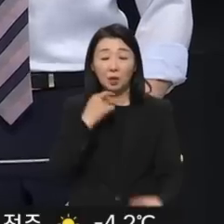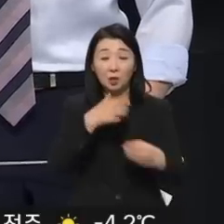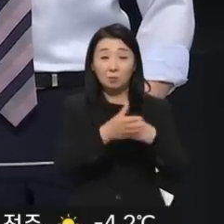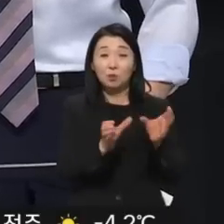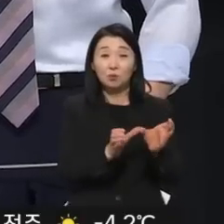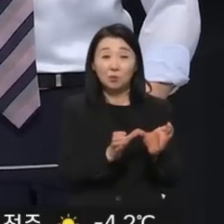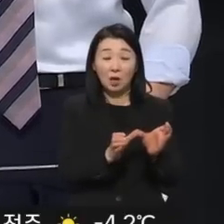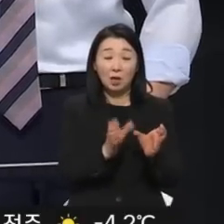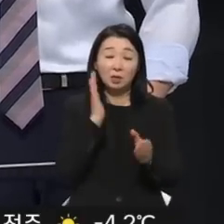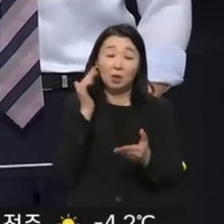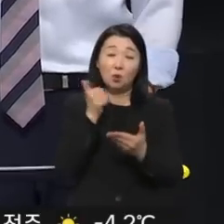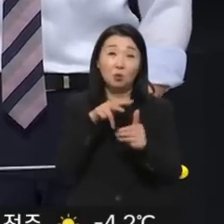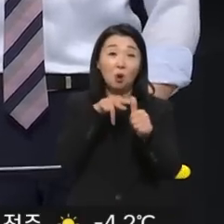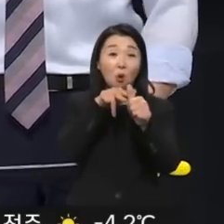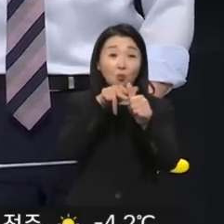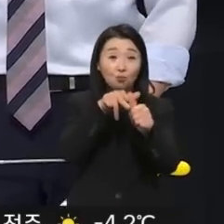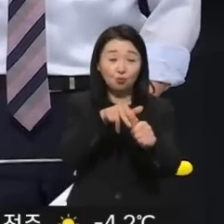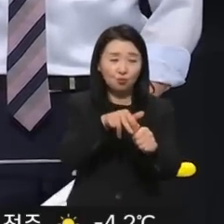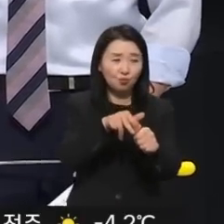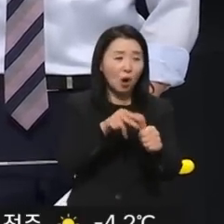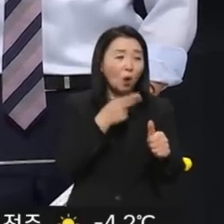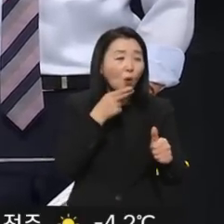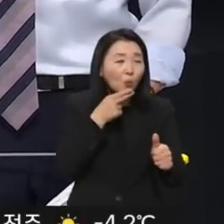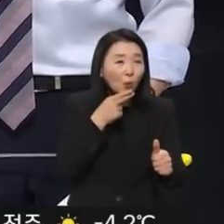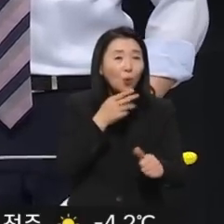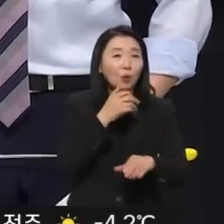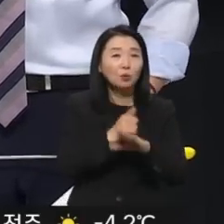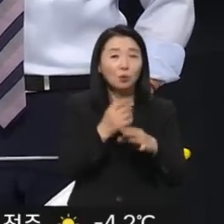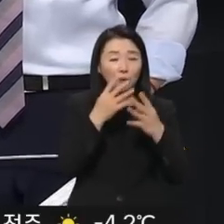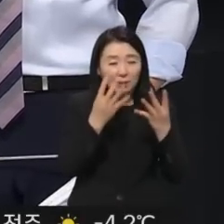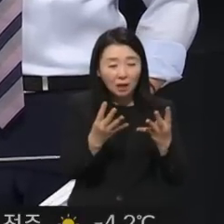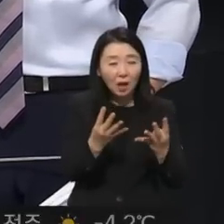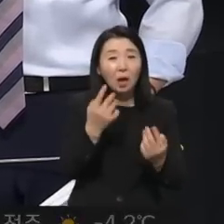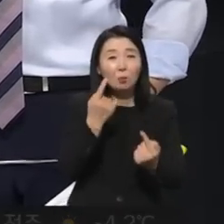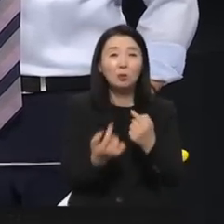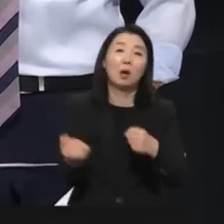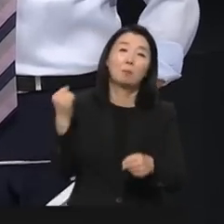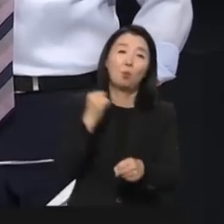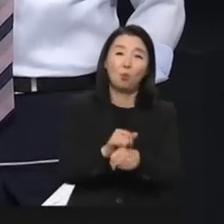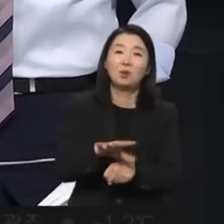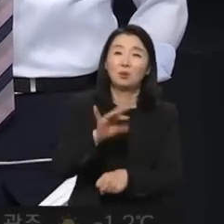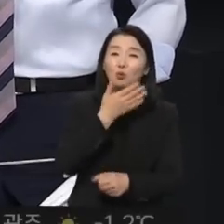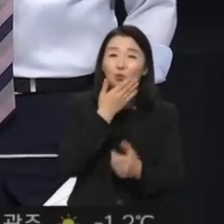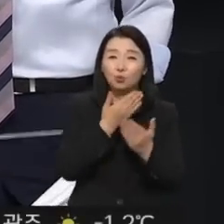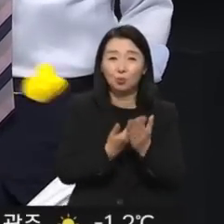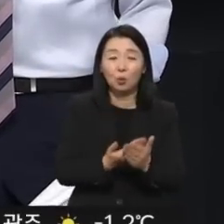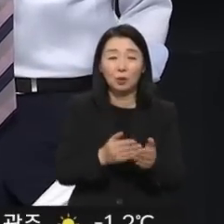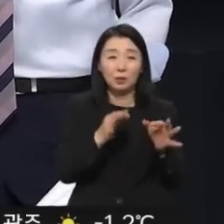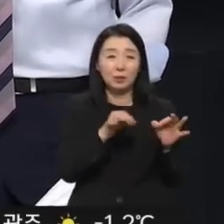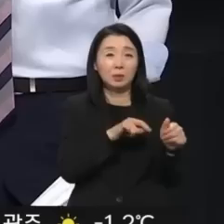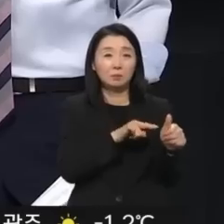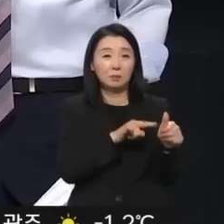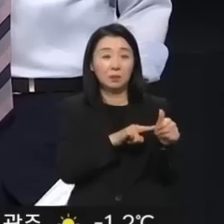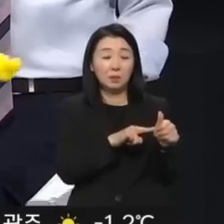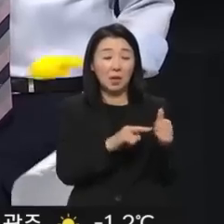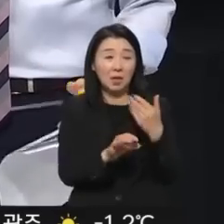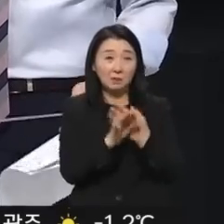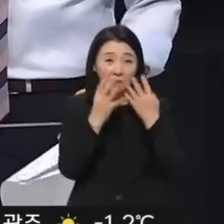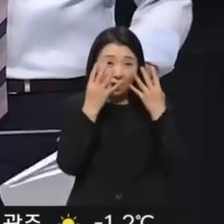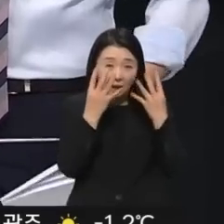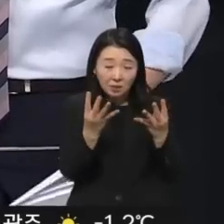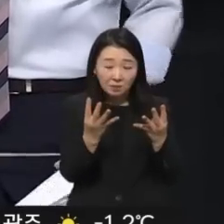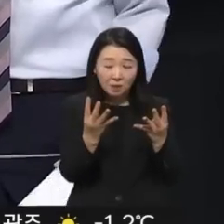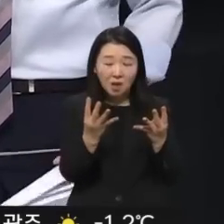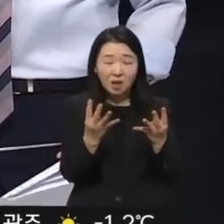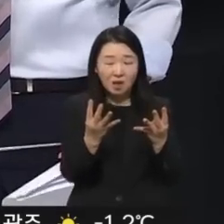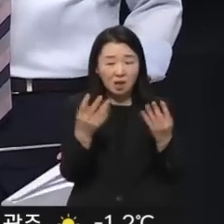민주당으로선 대권주자 구인안 속에서 이 사면보다는 복권이 더 절실한 상황인 셈인데요. 김 전 지사가 가석방